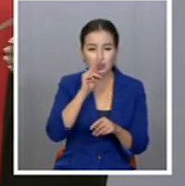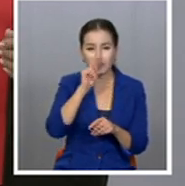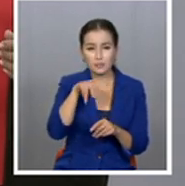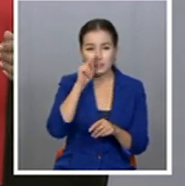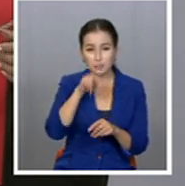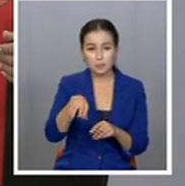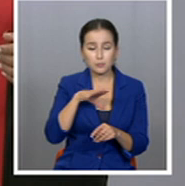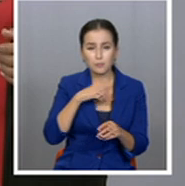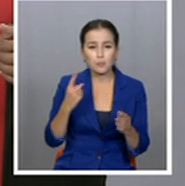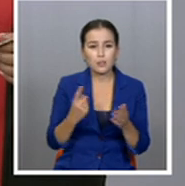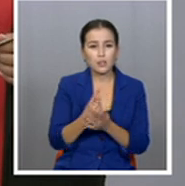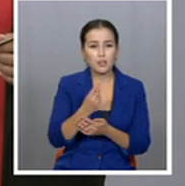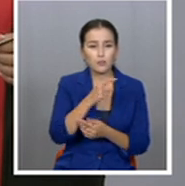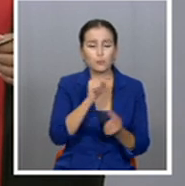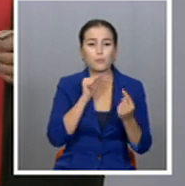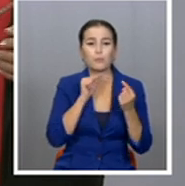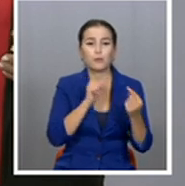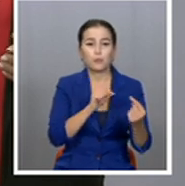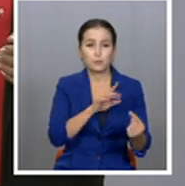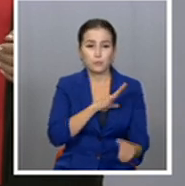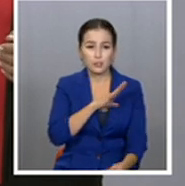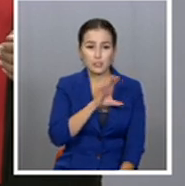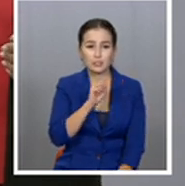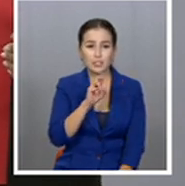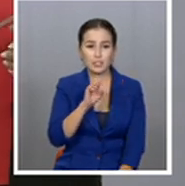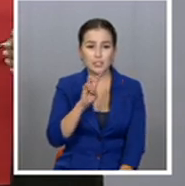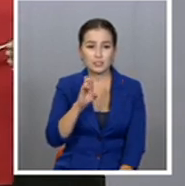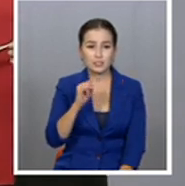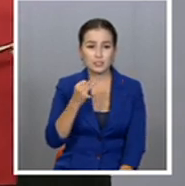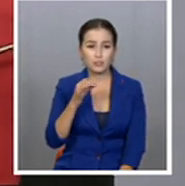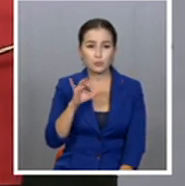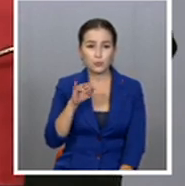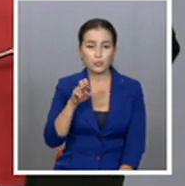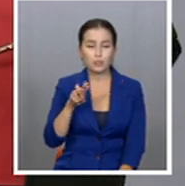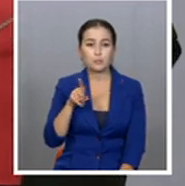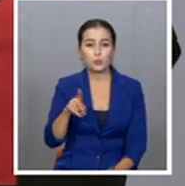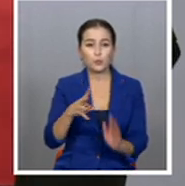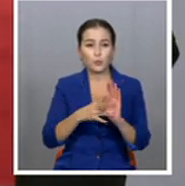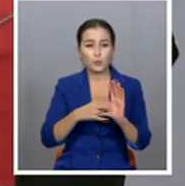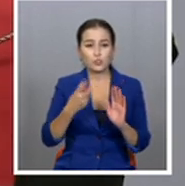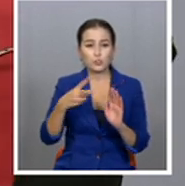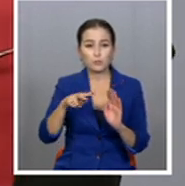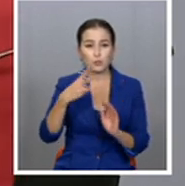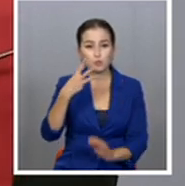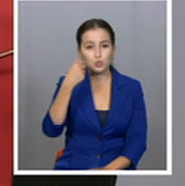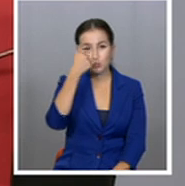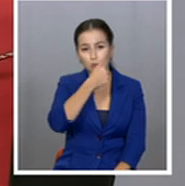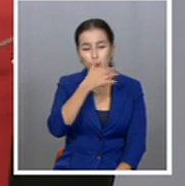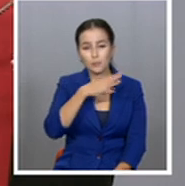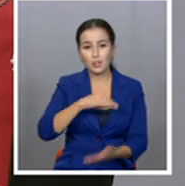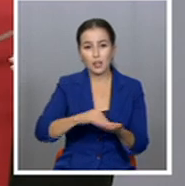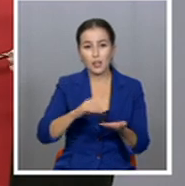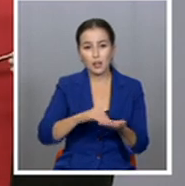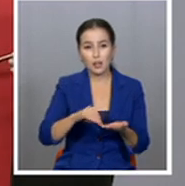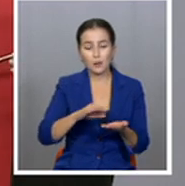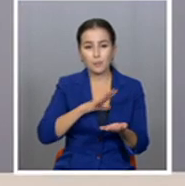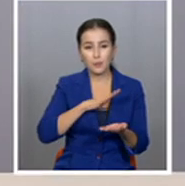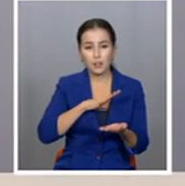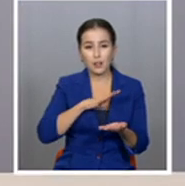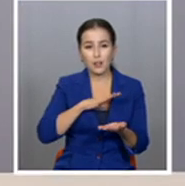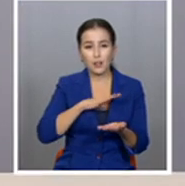наразылық білдірген Сәкен Сейфуллин. Оған 1923 жылы Ярославскийге жазған хаты дәлел